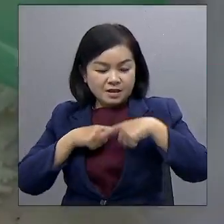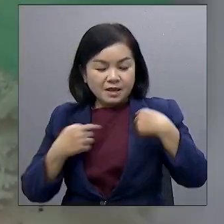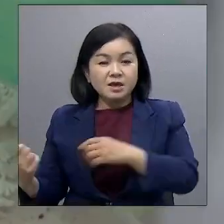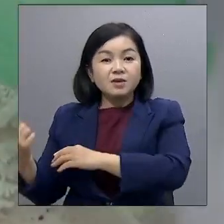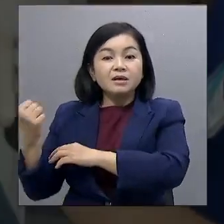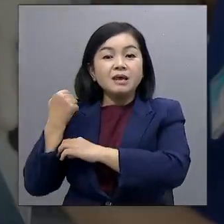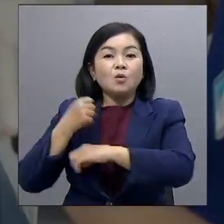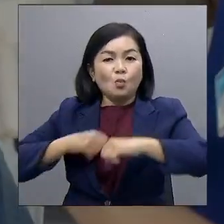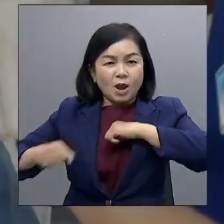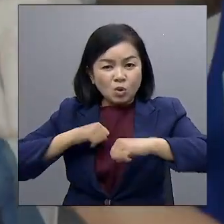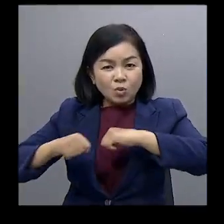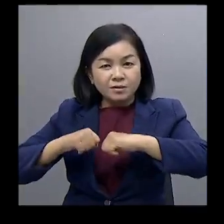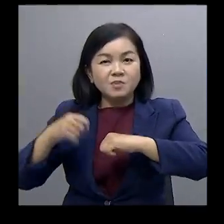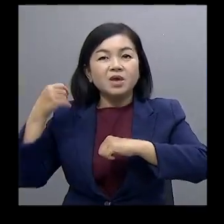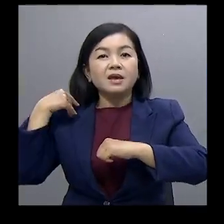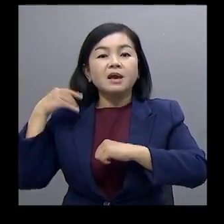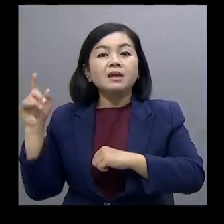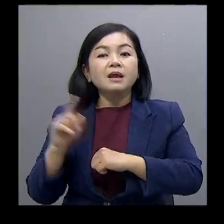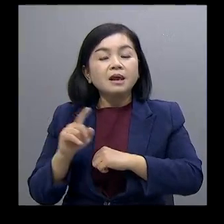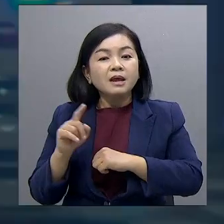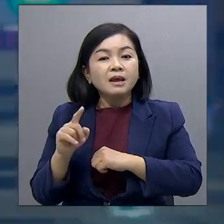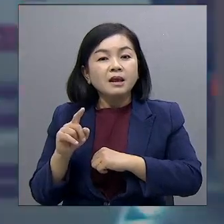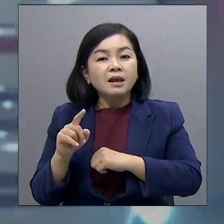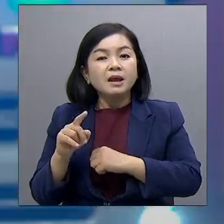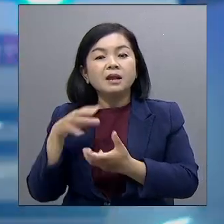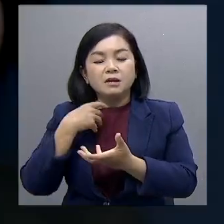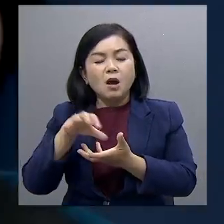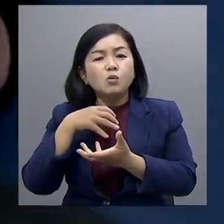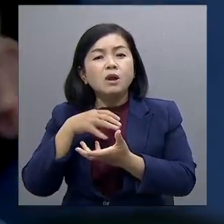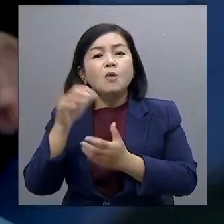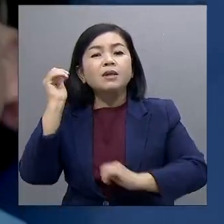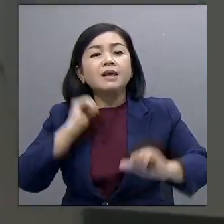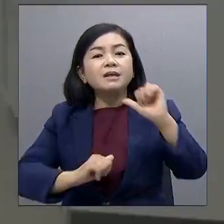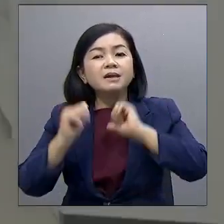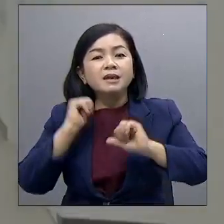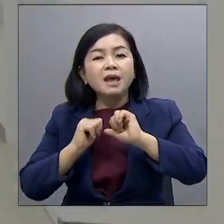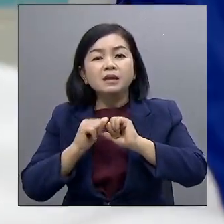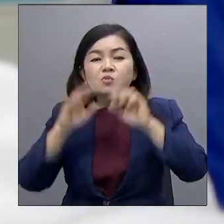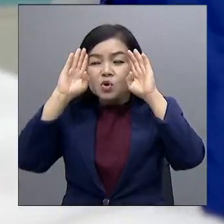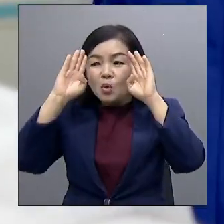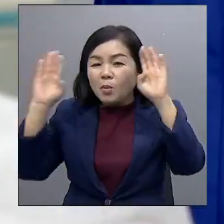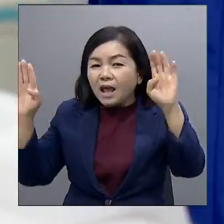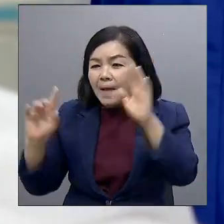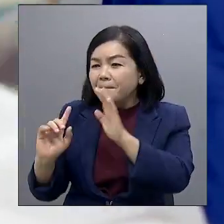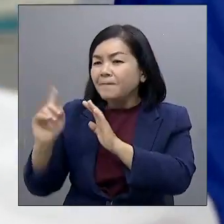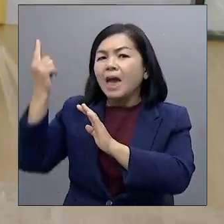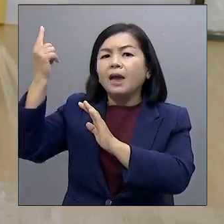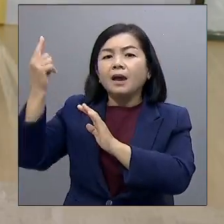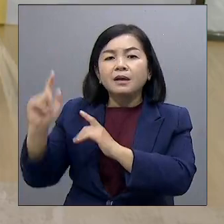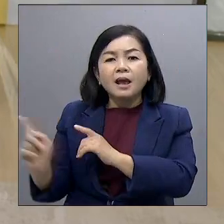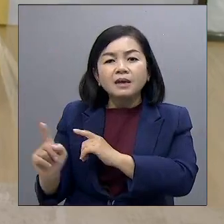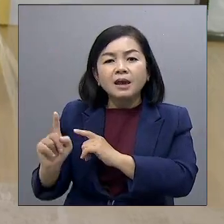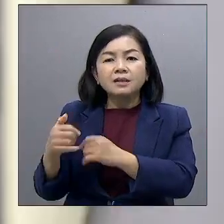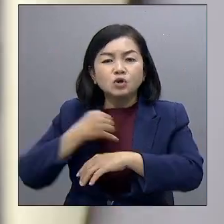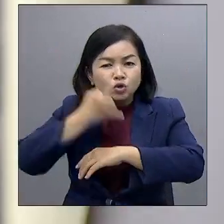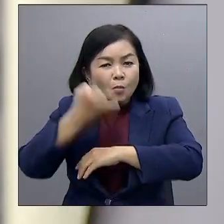รุ่นเสียงของวัยรุ่นเนี่ยมีความหมายเพราะฉะนั้นเนี่ยเรื่องเก็เลยถูกเอ่อเล่าในมุมมองของหมอมือใหม่หรือว่าเข้ามาเห็นสังคมของหมอที่เป็นหมอมือ